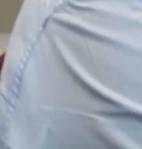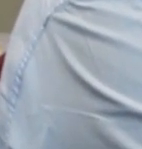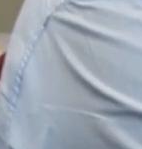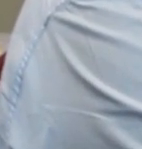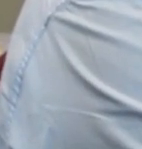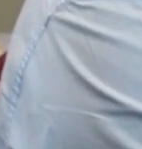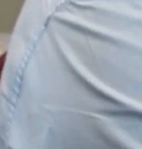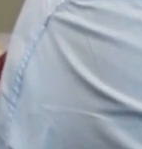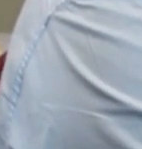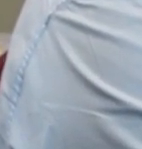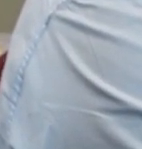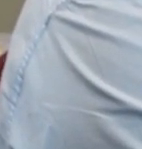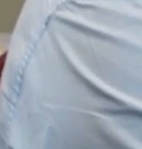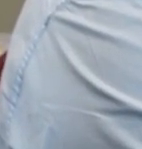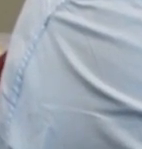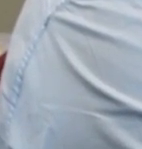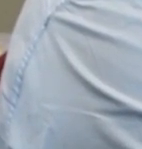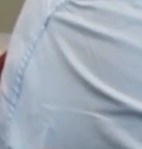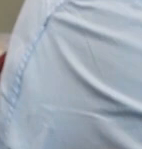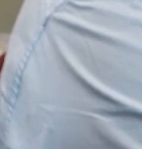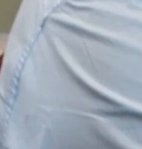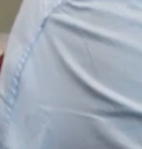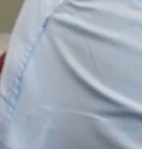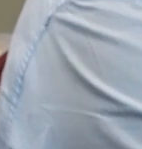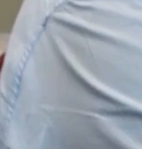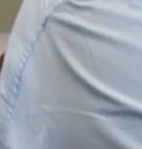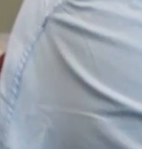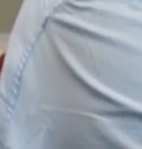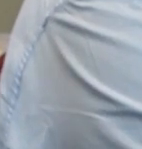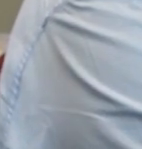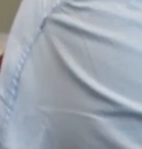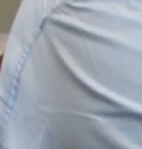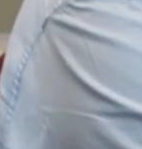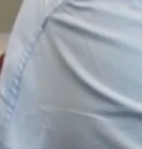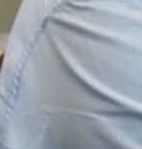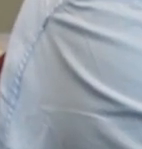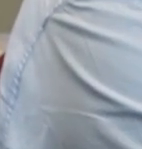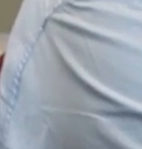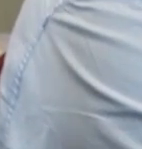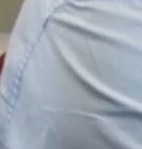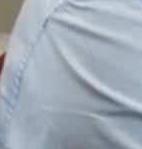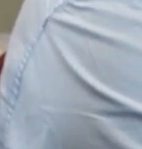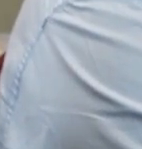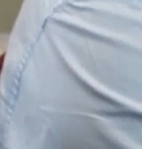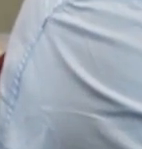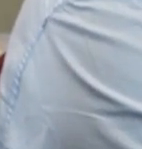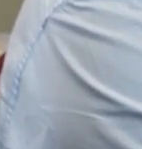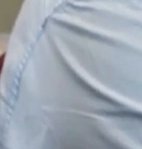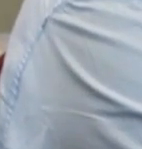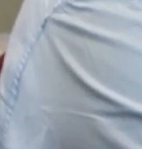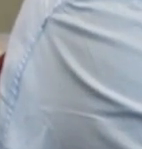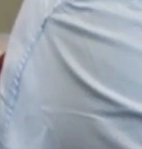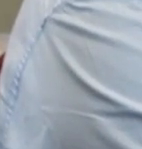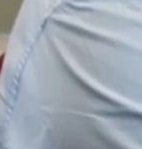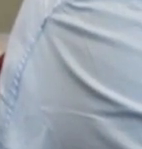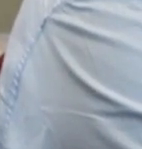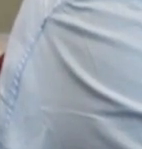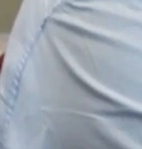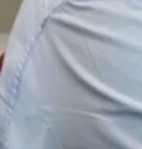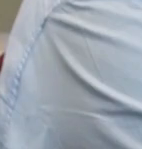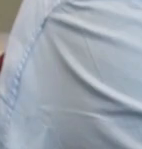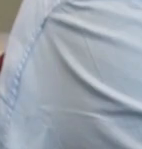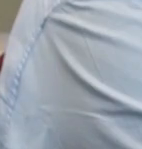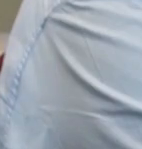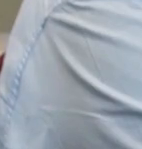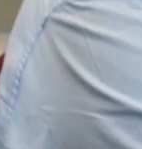kompensasi ditujukan eh yang membayarkan adalah negara dan itu alokasinya sudah ada di lpsk sendiri